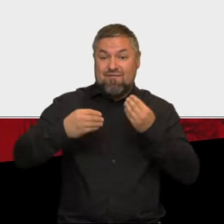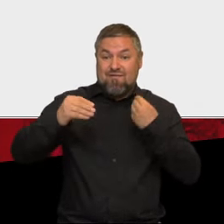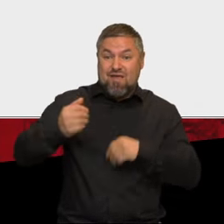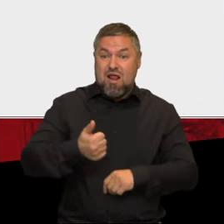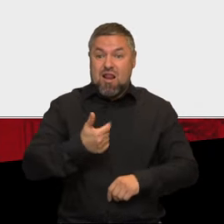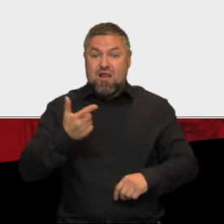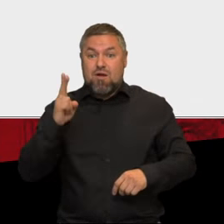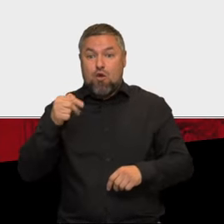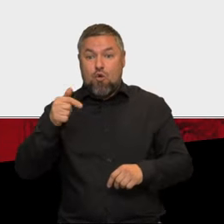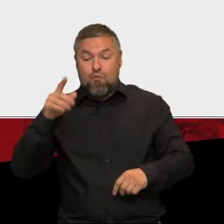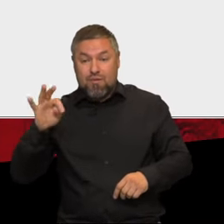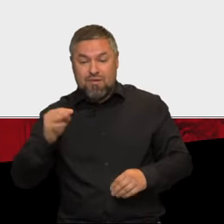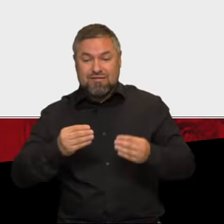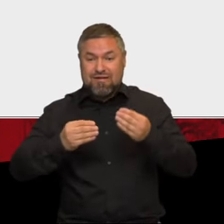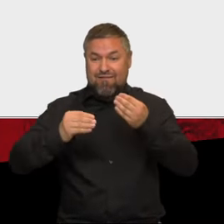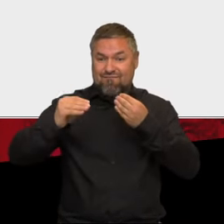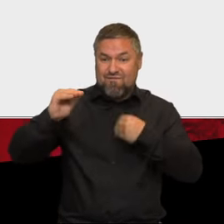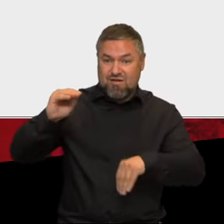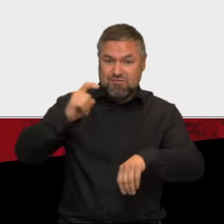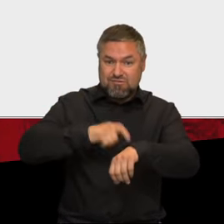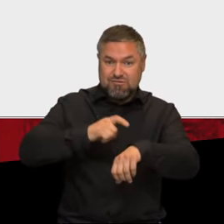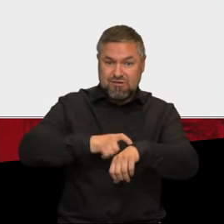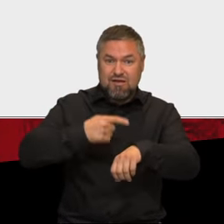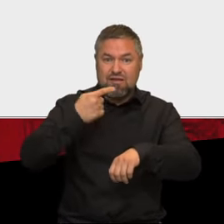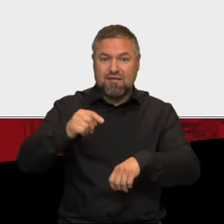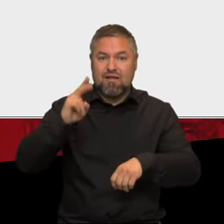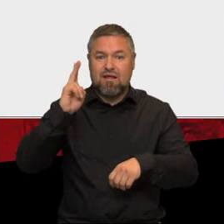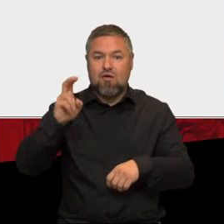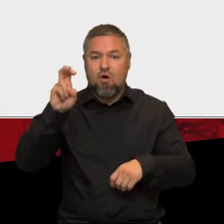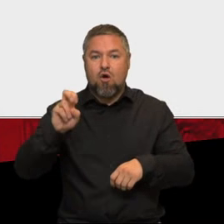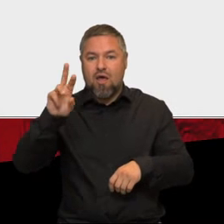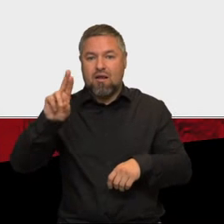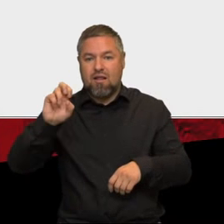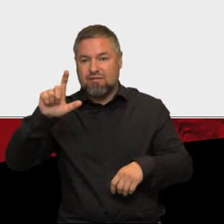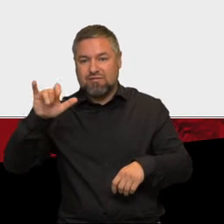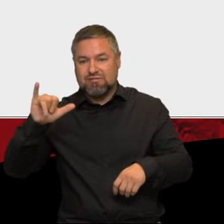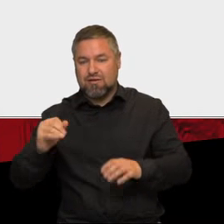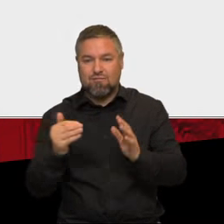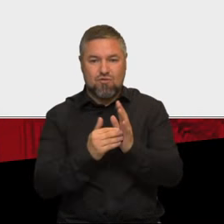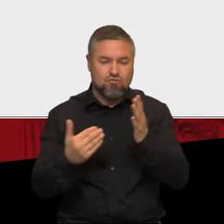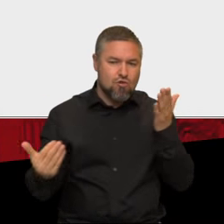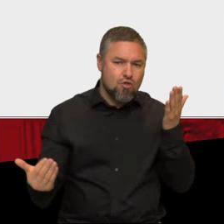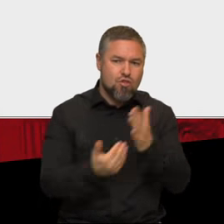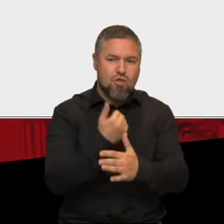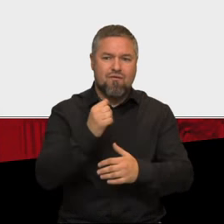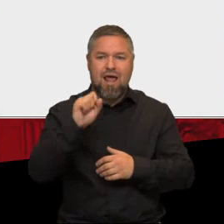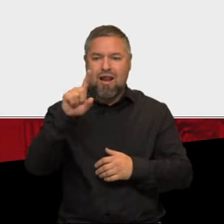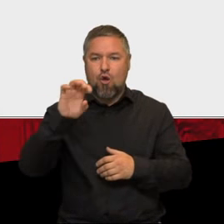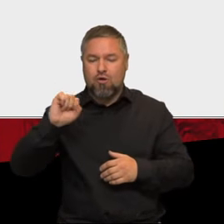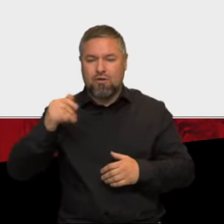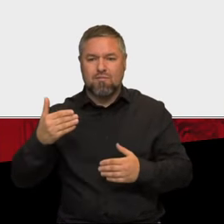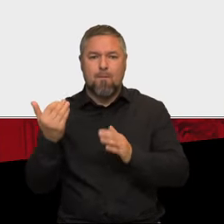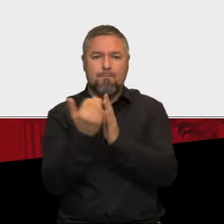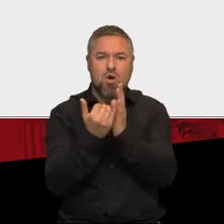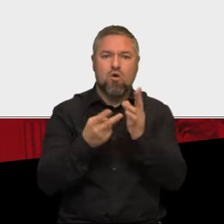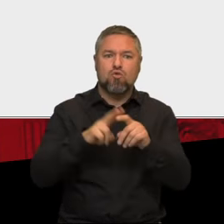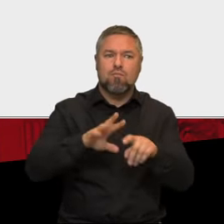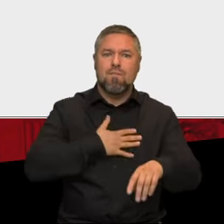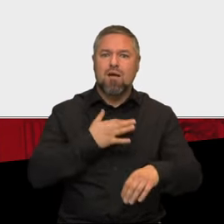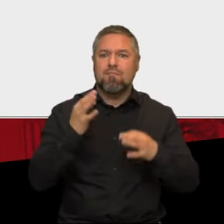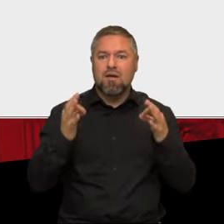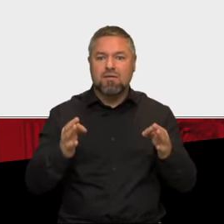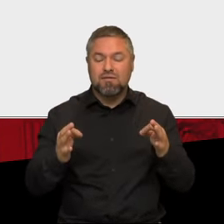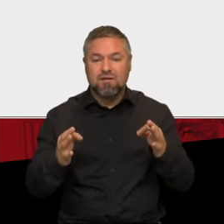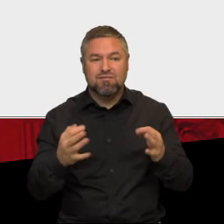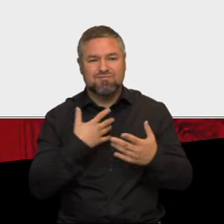i zwiększania czasu dekoherencji. Potrzebne są też zupełnie nowe algorytmy. Programy, które mamy obecnie, zdajemy